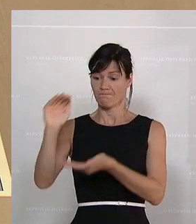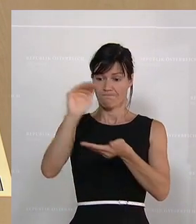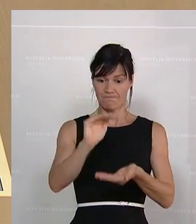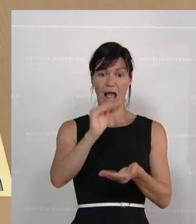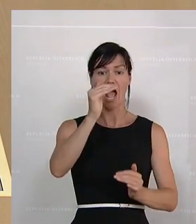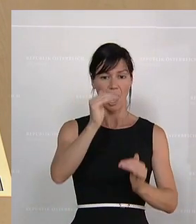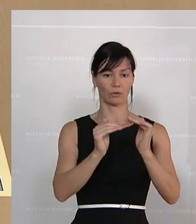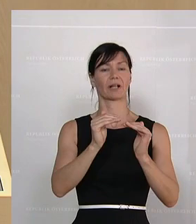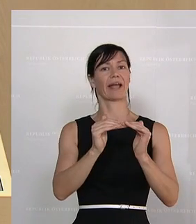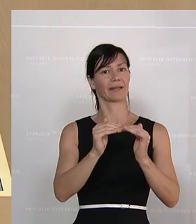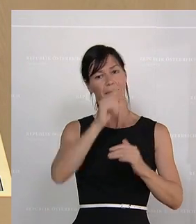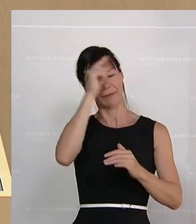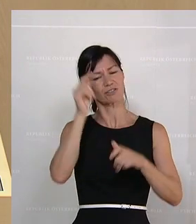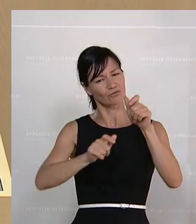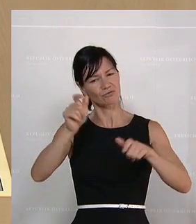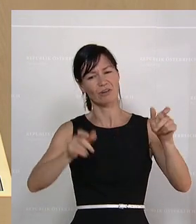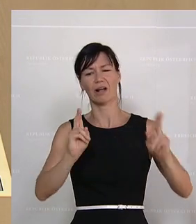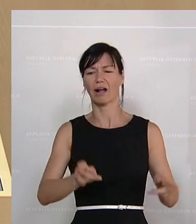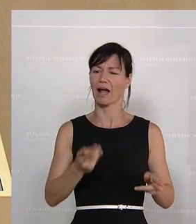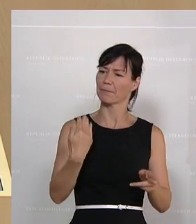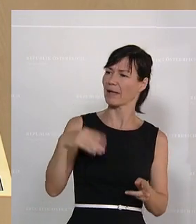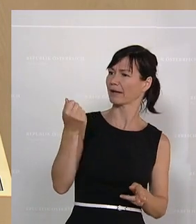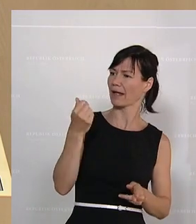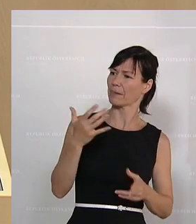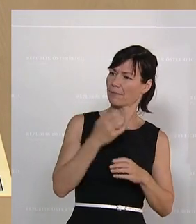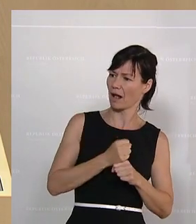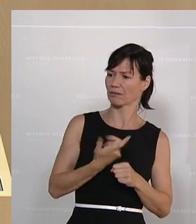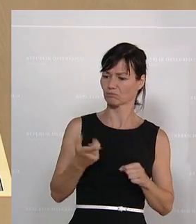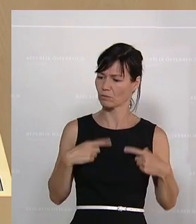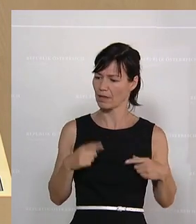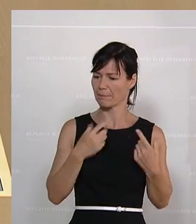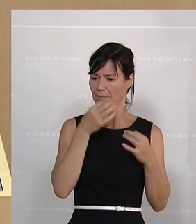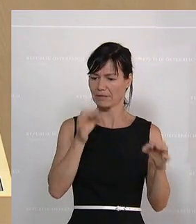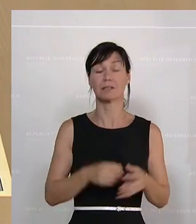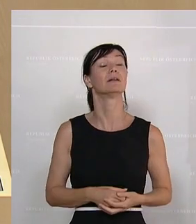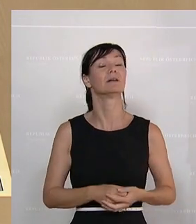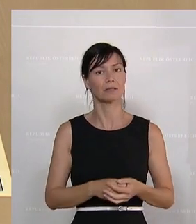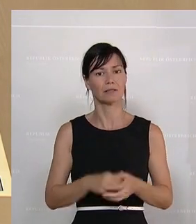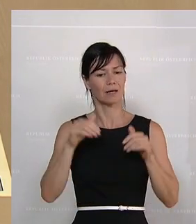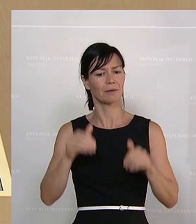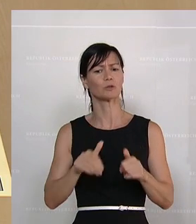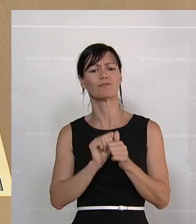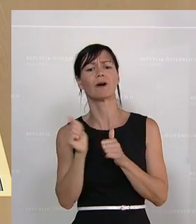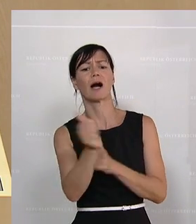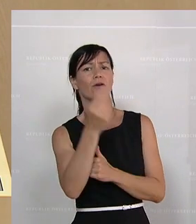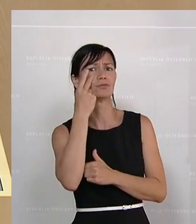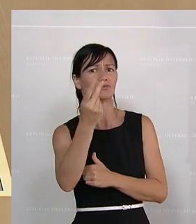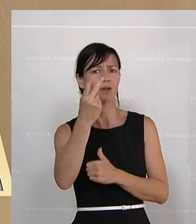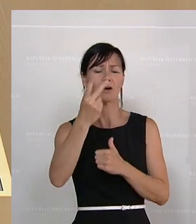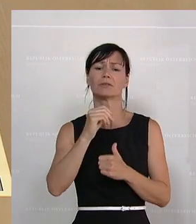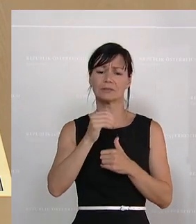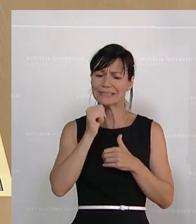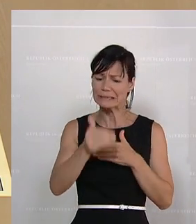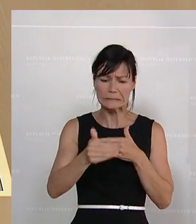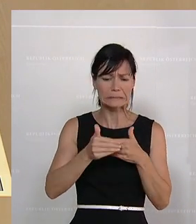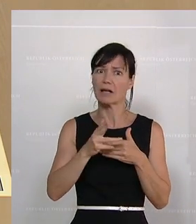zum leben bleibt und wir müssen auch in diesen großen maßstäben denken und planen und handeln denn wir werden die folgen der teuerung noch